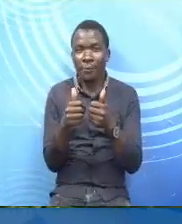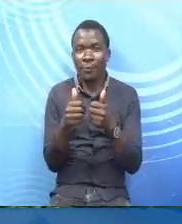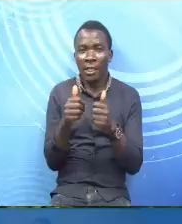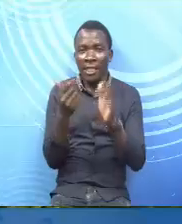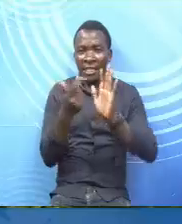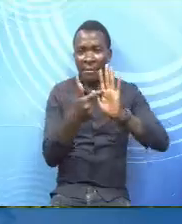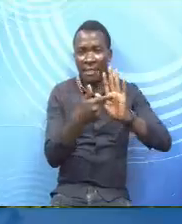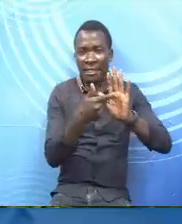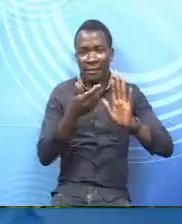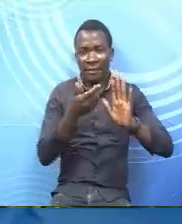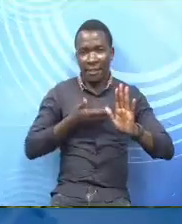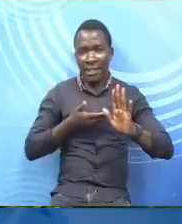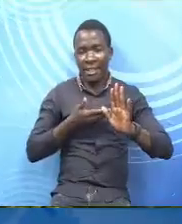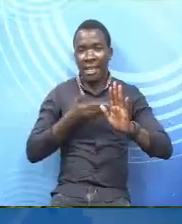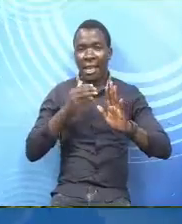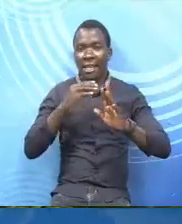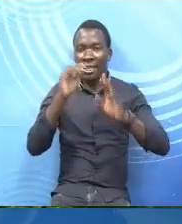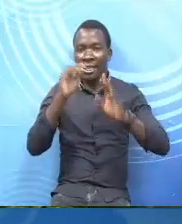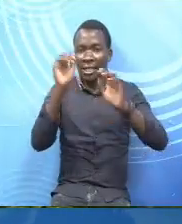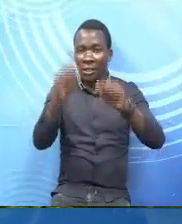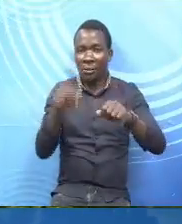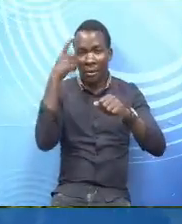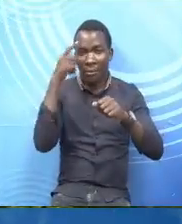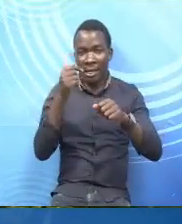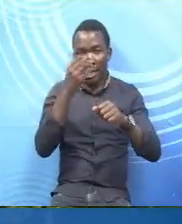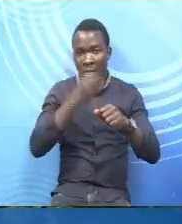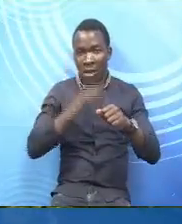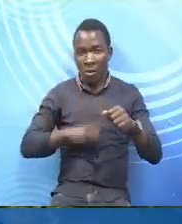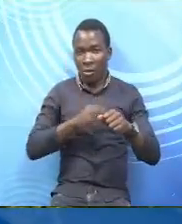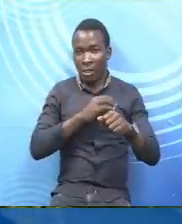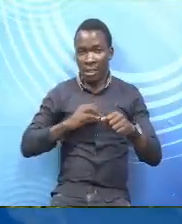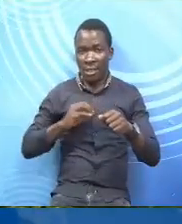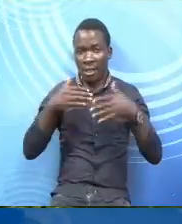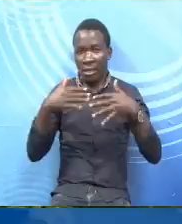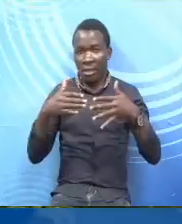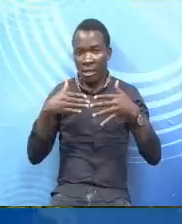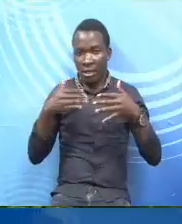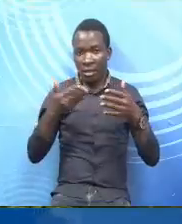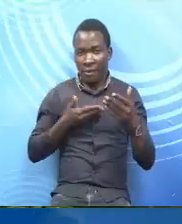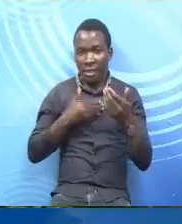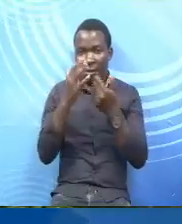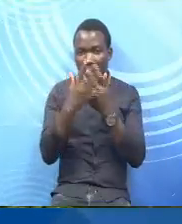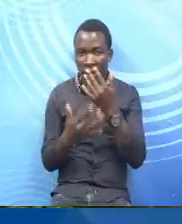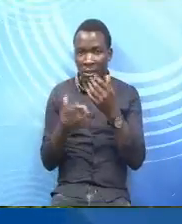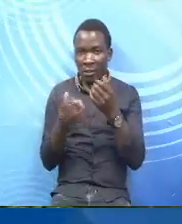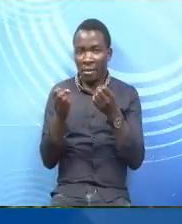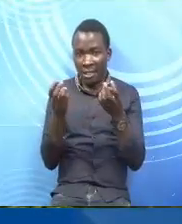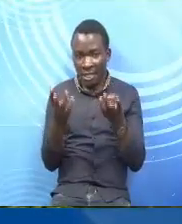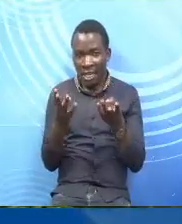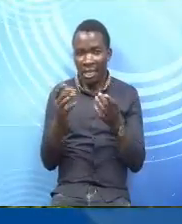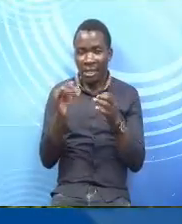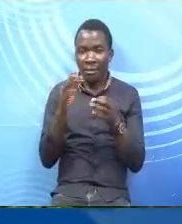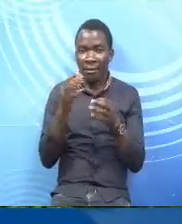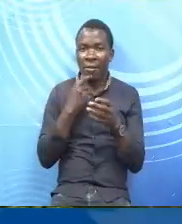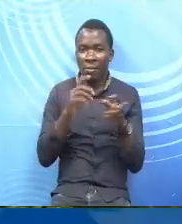n'ibimenyetso afite azajya nabasha no kumenya na oxygen afite mu maraso irangana iki, kugira ngo niba ari ngombwa ko